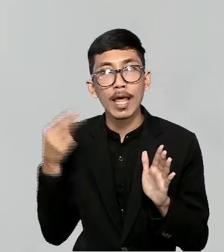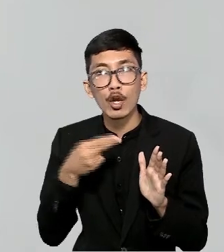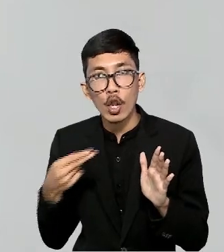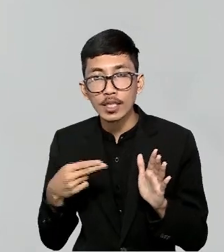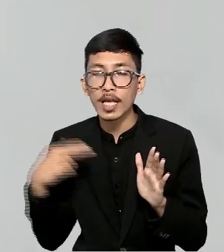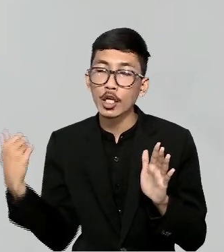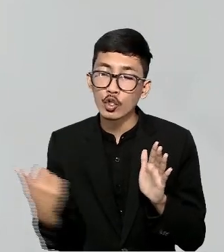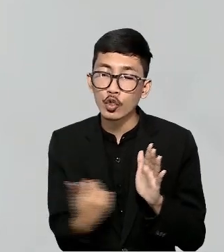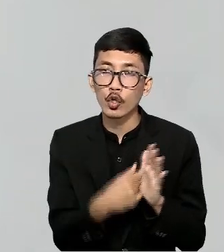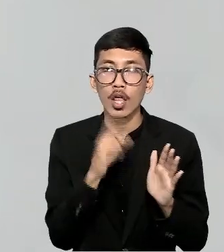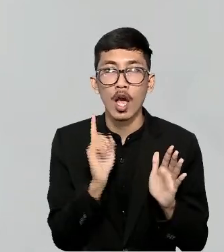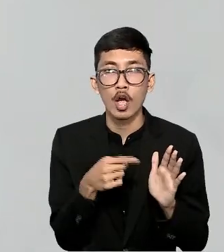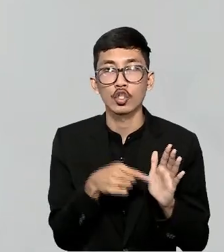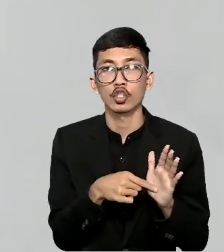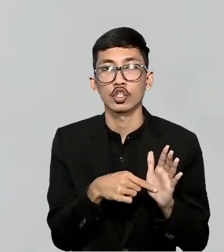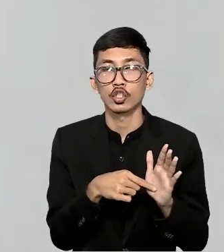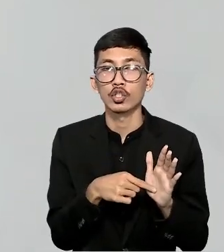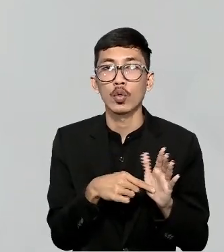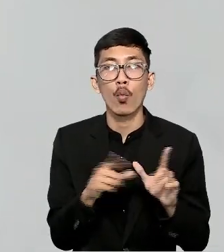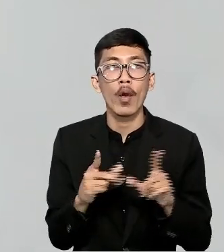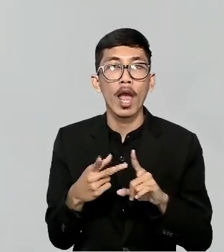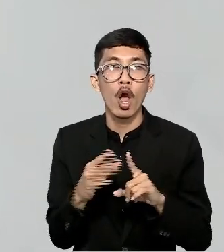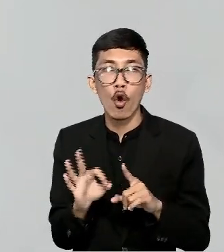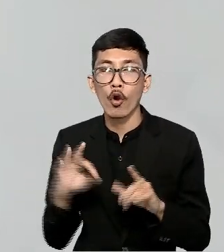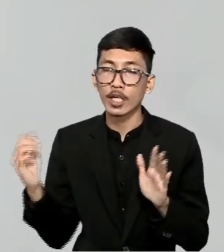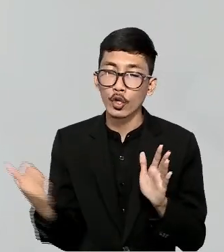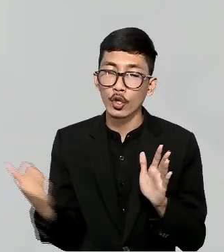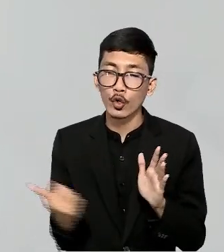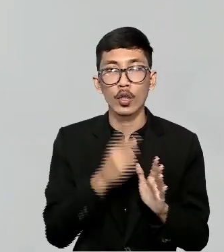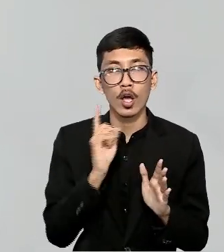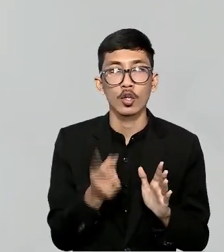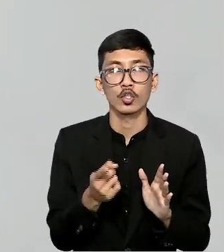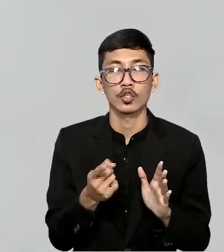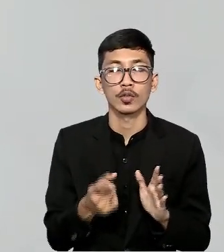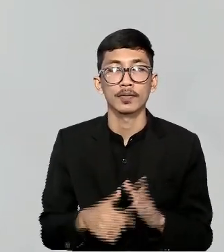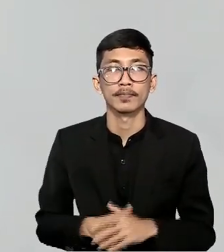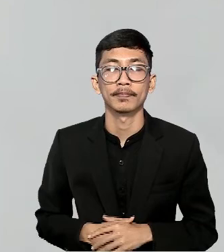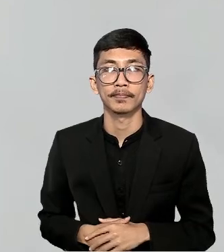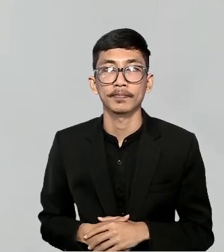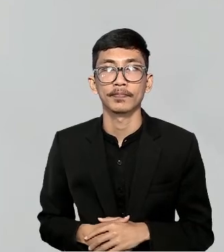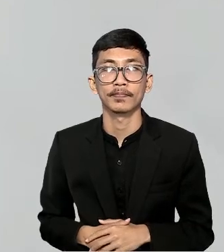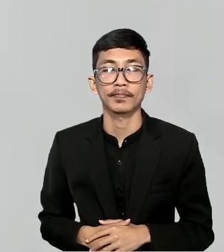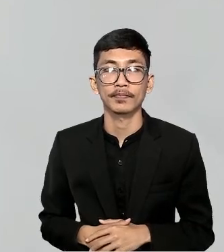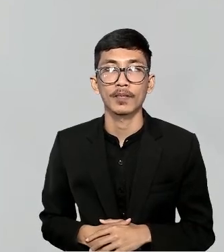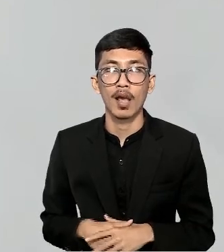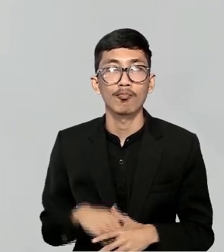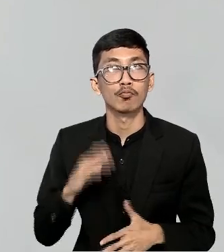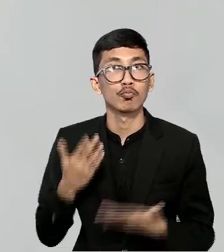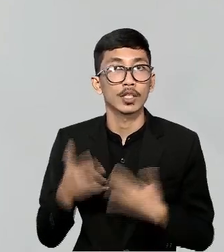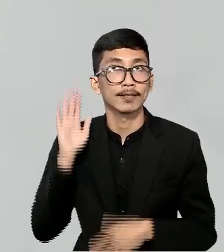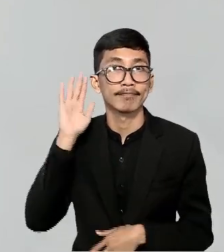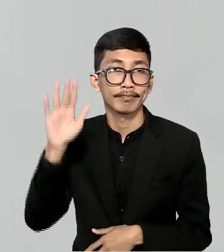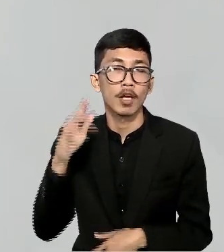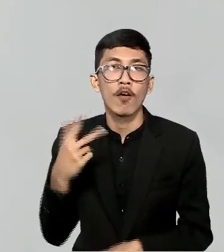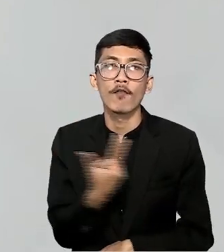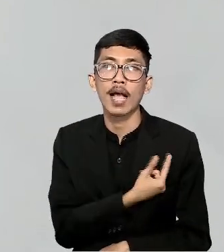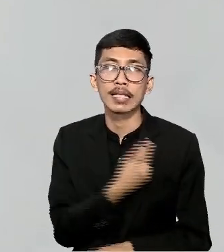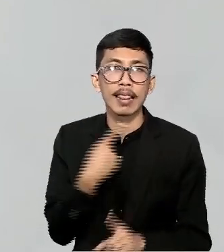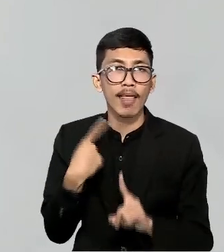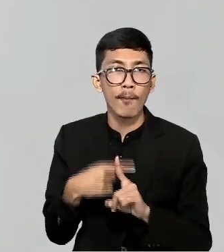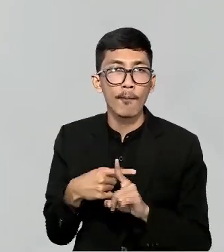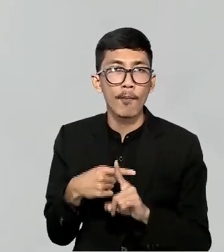sesuai dengan yang dianjurkan oleh Wow tentunya Bila terdapat indikasi bahwa diperlukan vaksinasi tambahan pemerintah kita akan